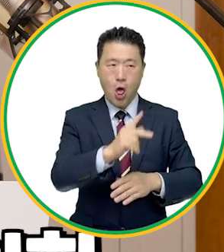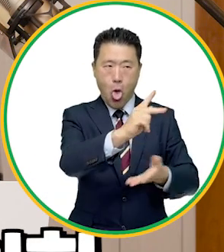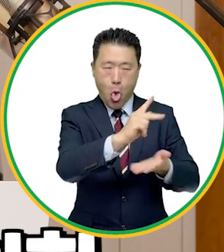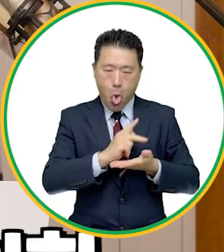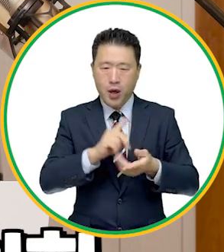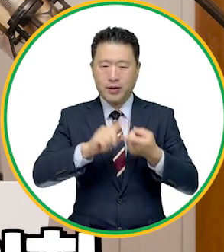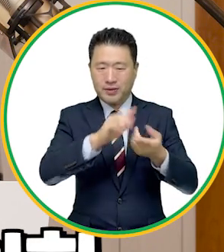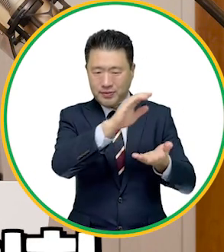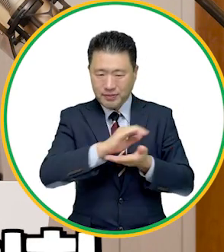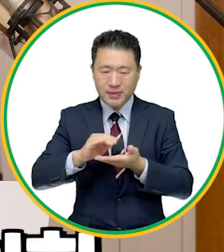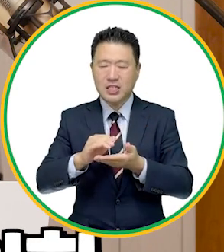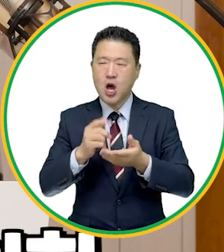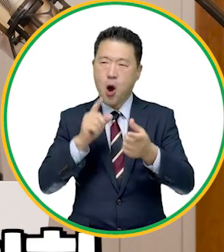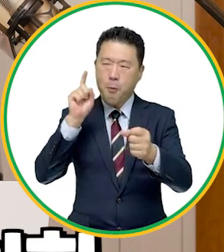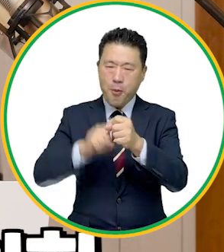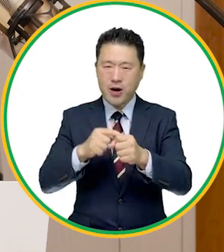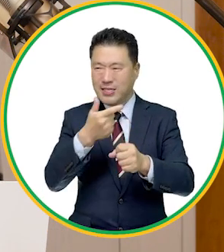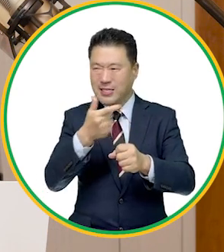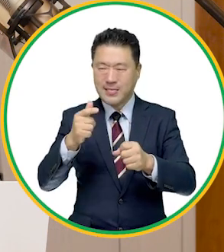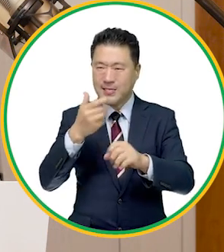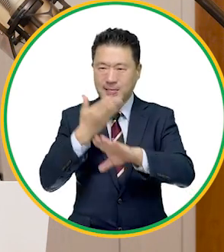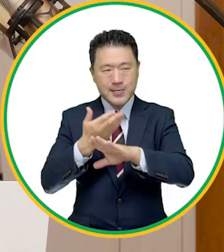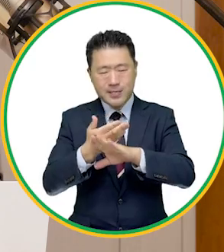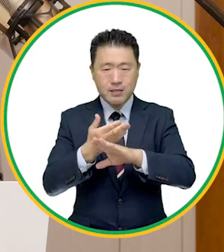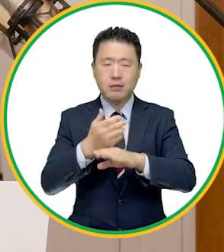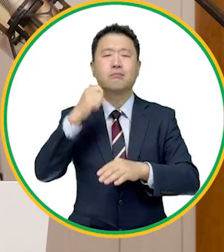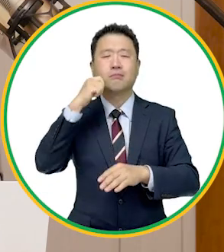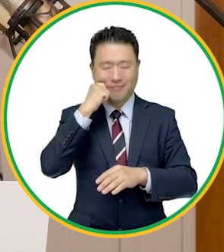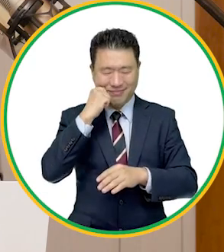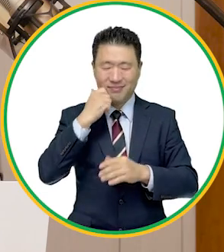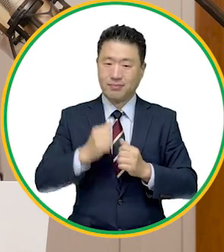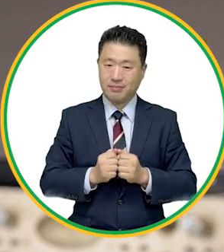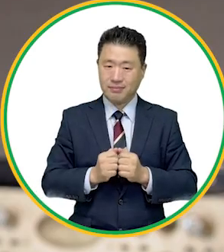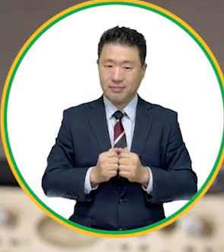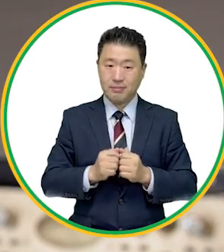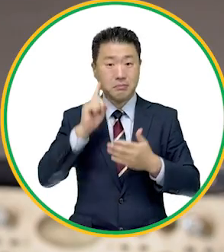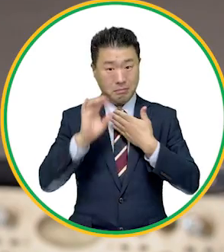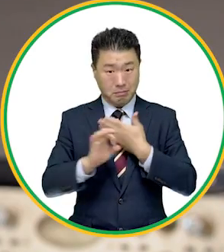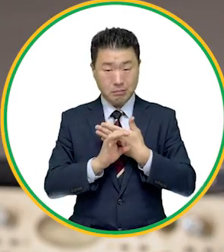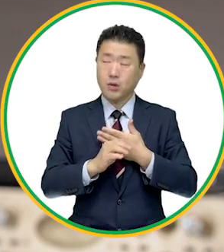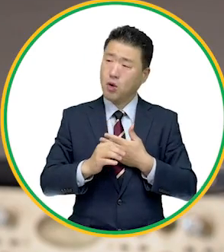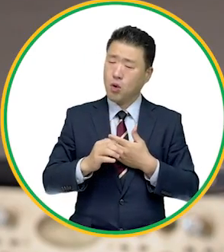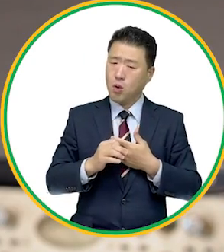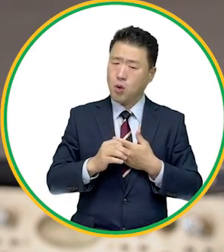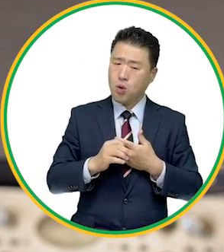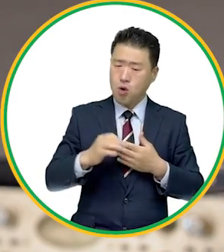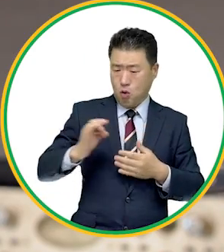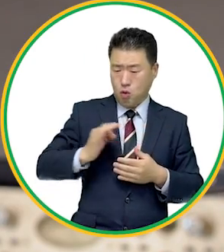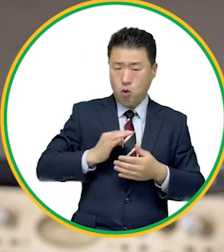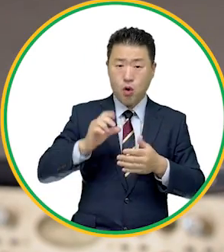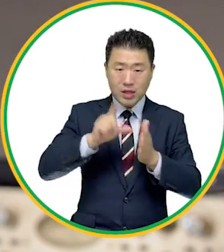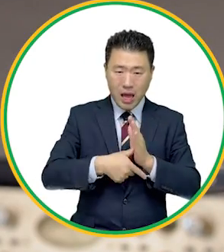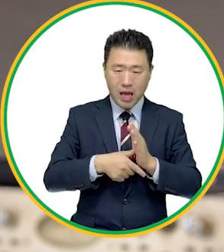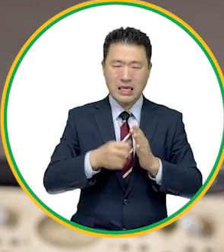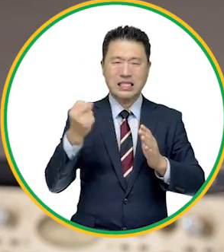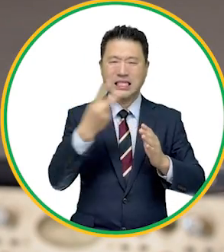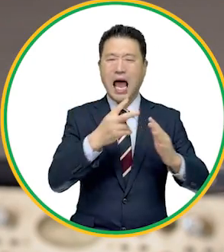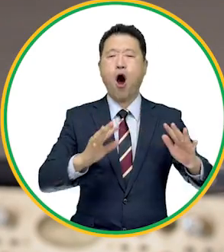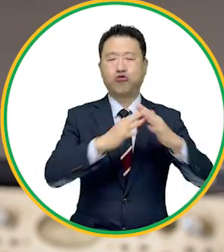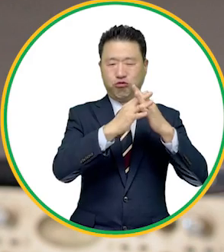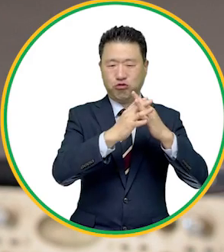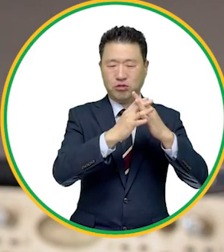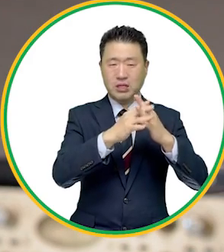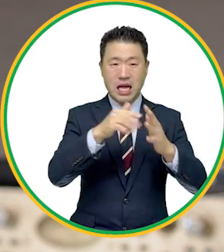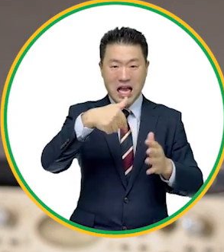또는 임차자금 지출을 위한 목돈 인출은 불가합니다. 만약 주택연금 이용 중에